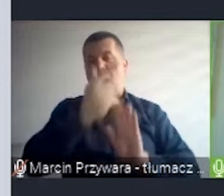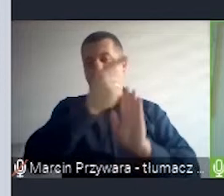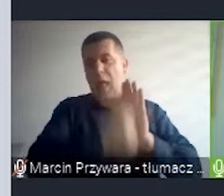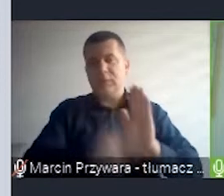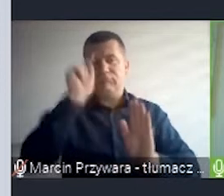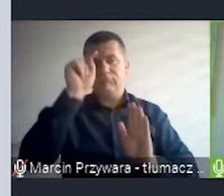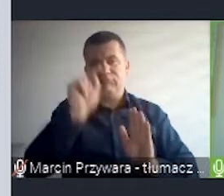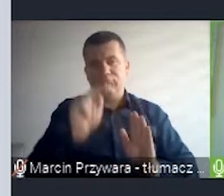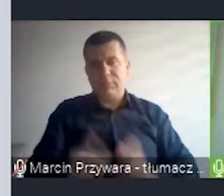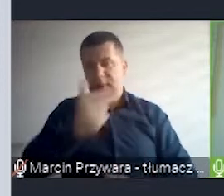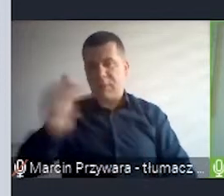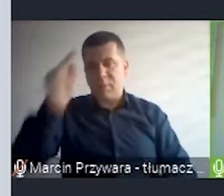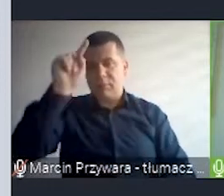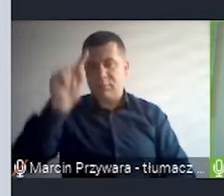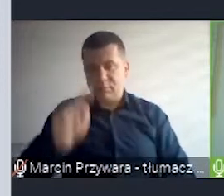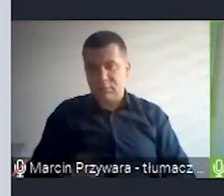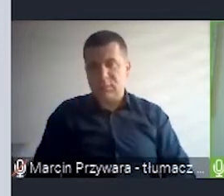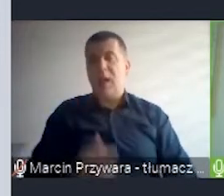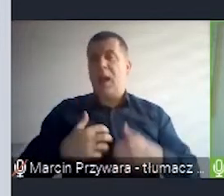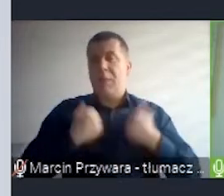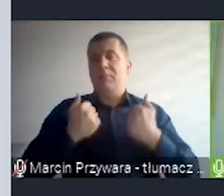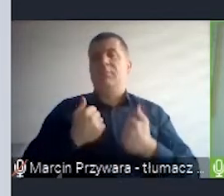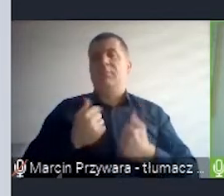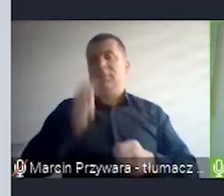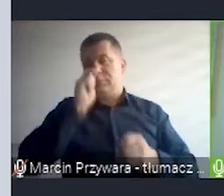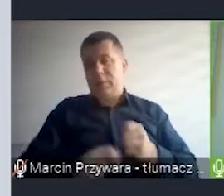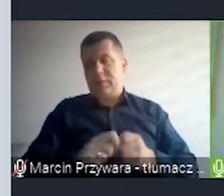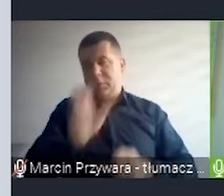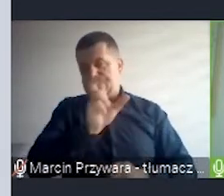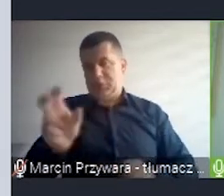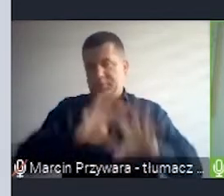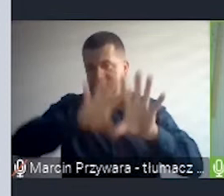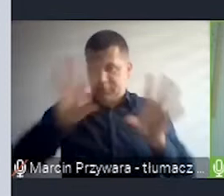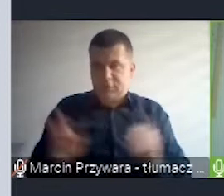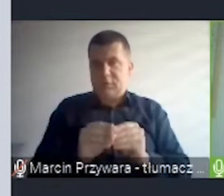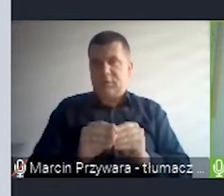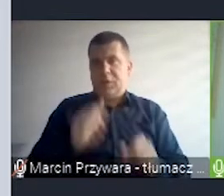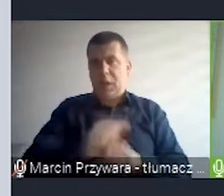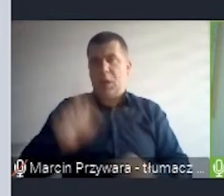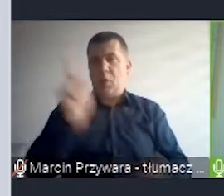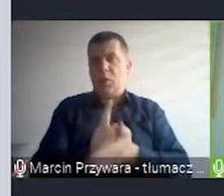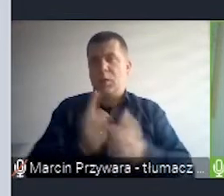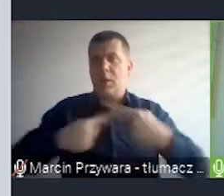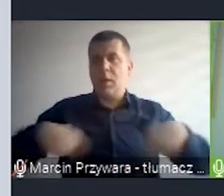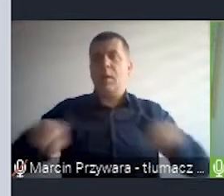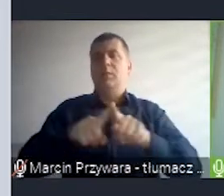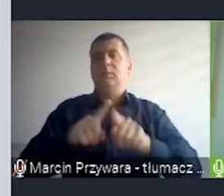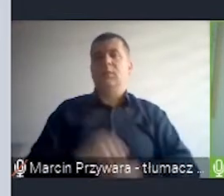konkretnych zagadnień po to, żeby sprawdzić, czy wszystkie są zrealizowane.